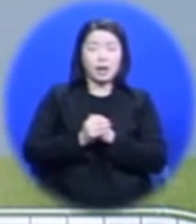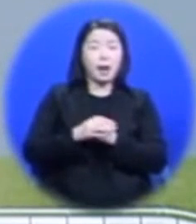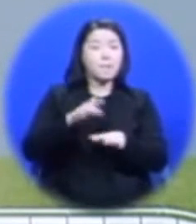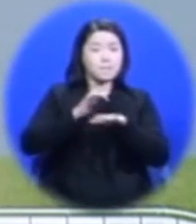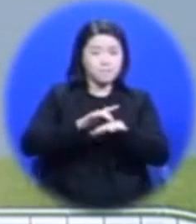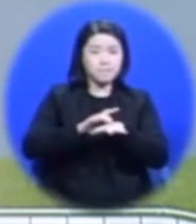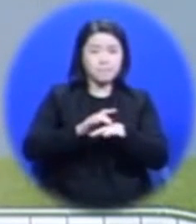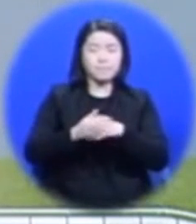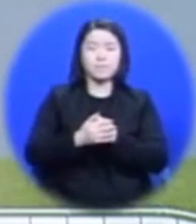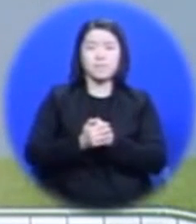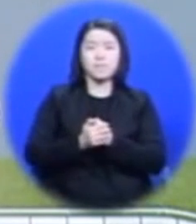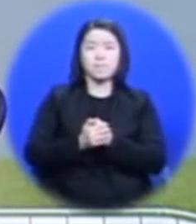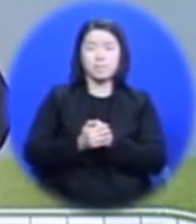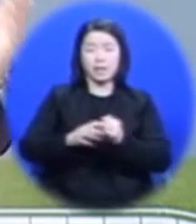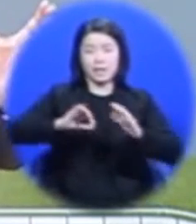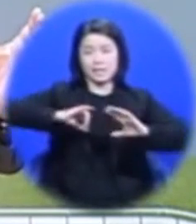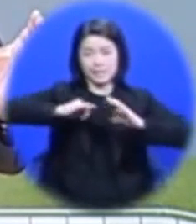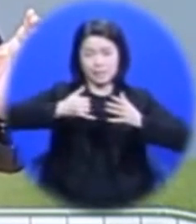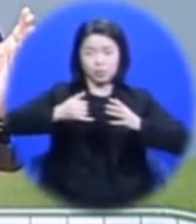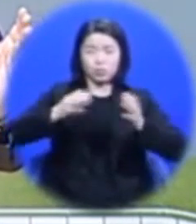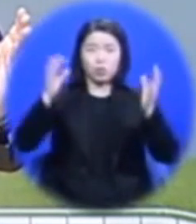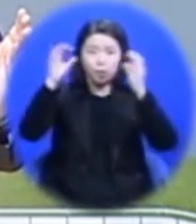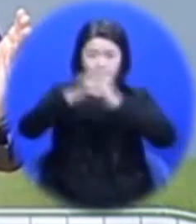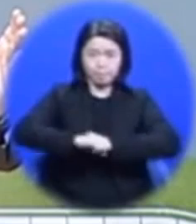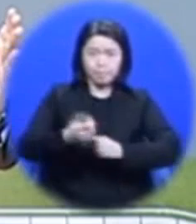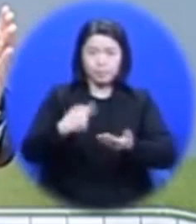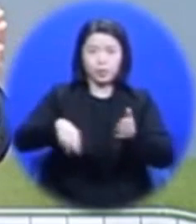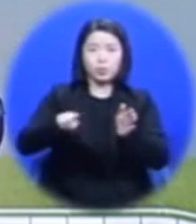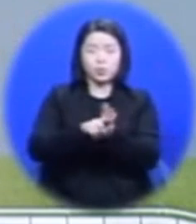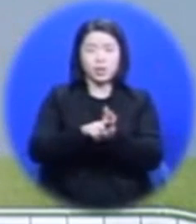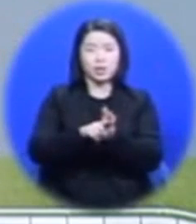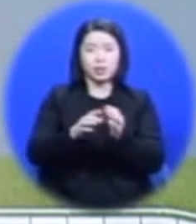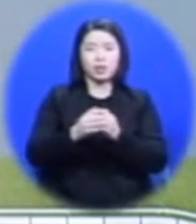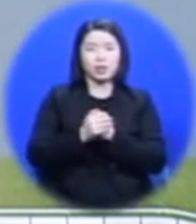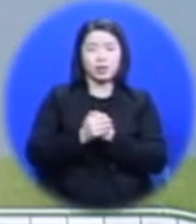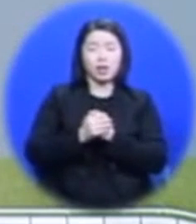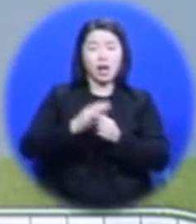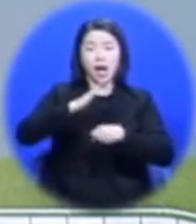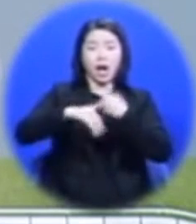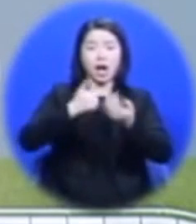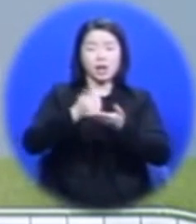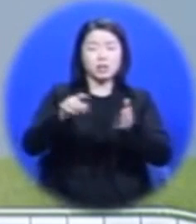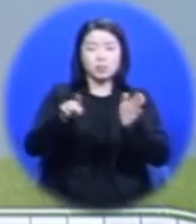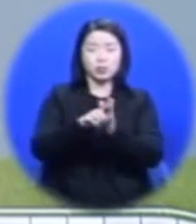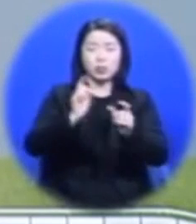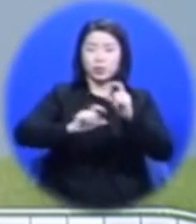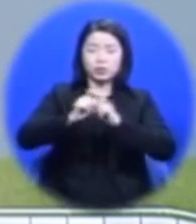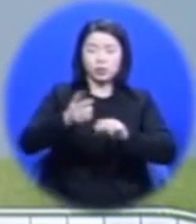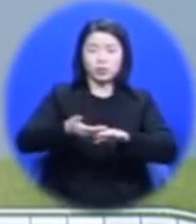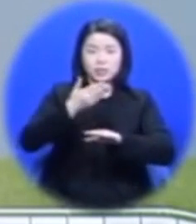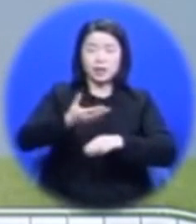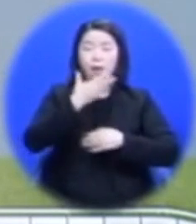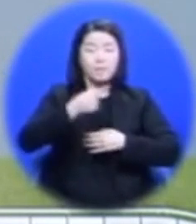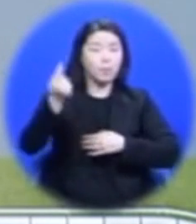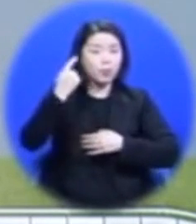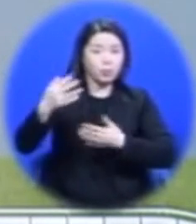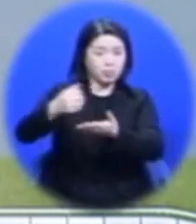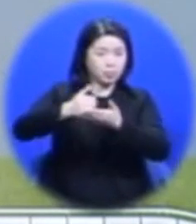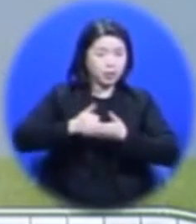마귀가 인류를 멸망시키려고 하나님을 믿고 더 이상 복음을 받아들이지